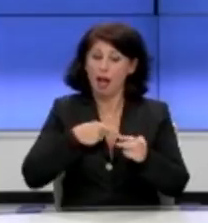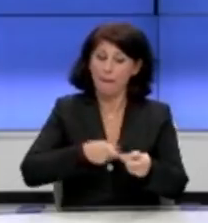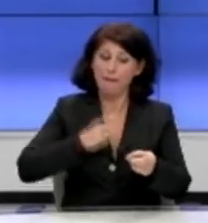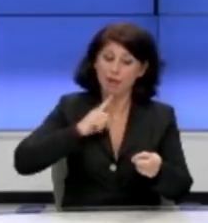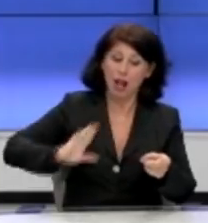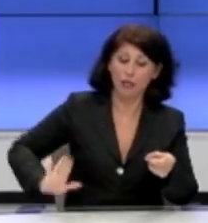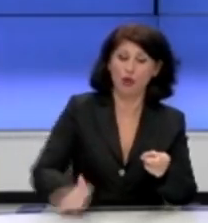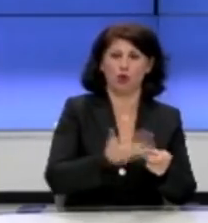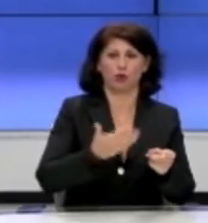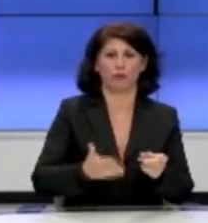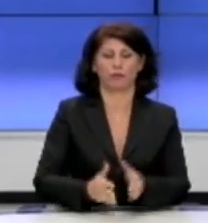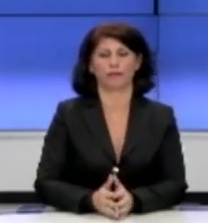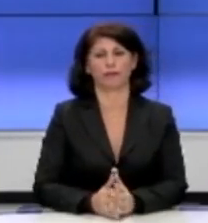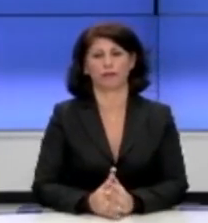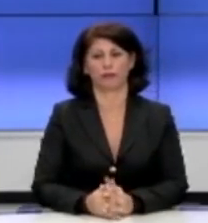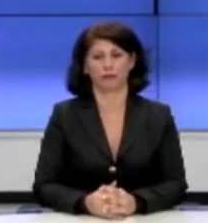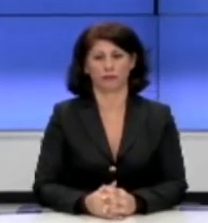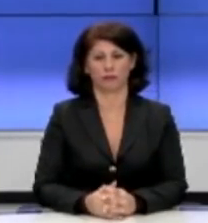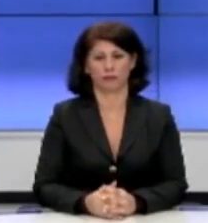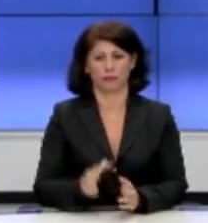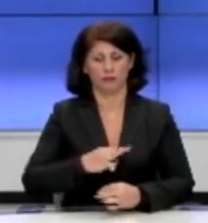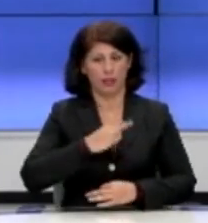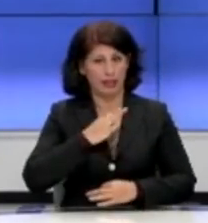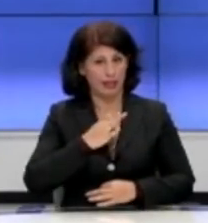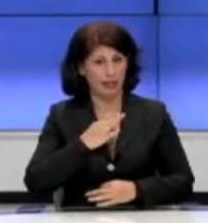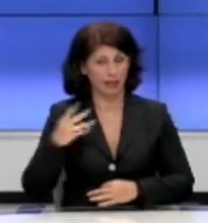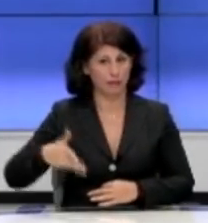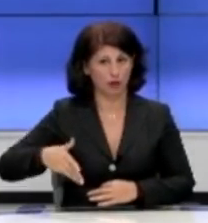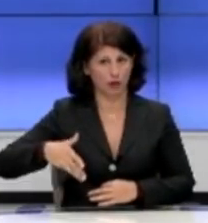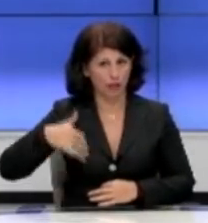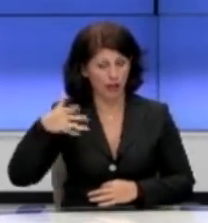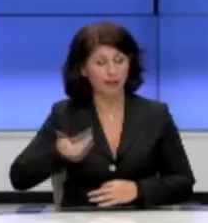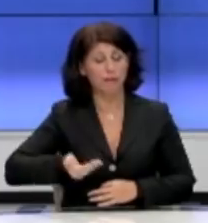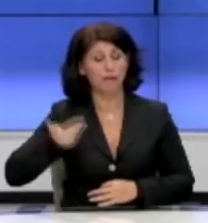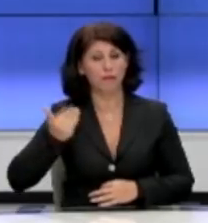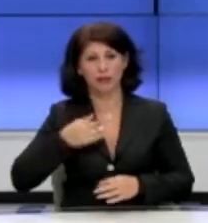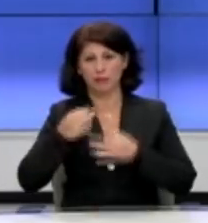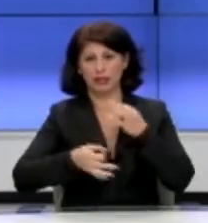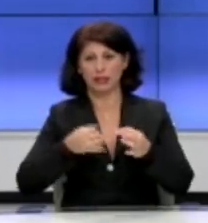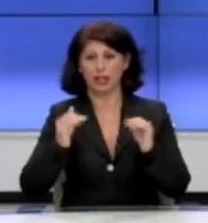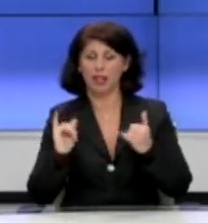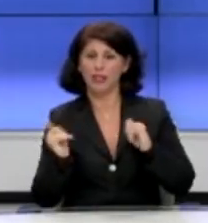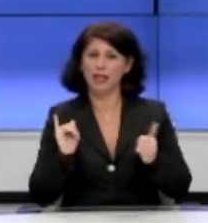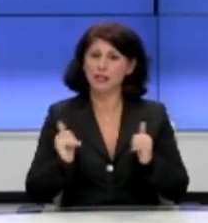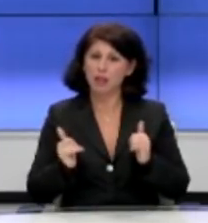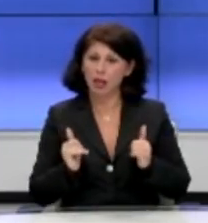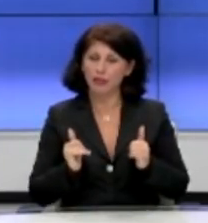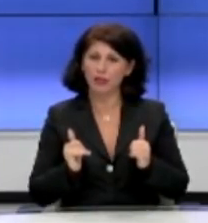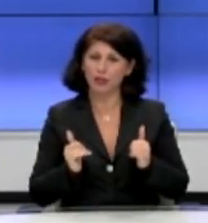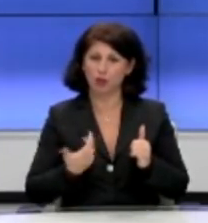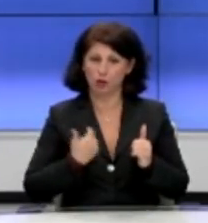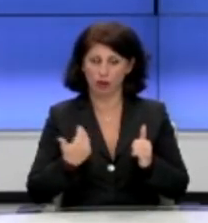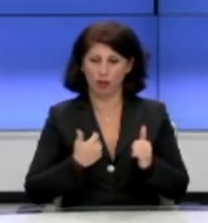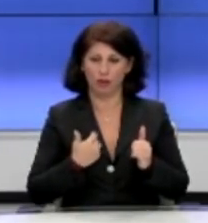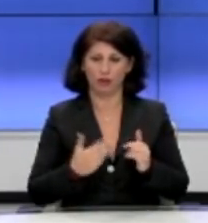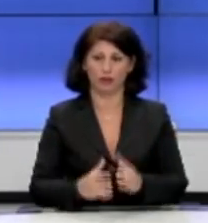της απόλυσης. Άρα λοιπόν, κύριε Μητσοτάκη, πριν μιλήσετε για τη διασκέδαση των